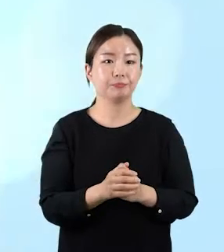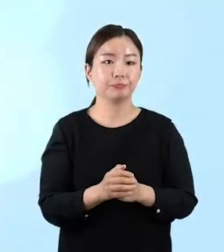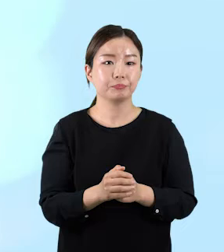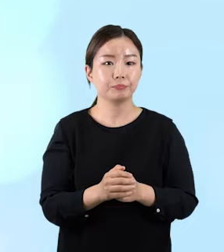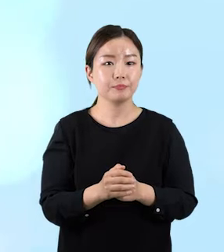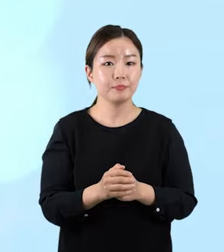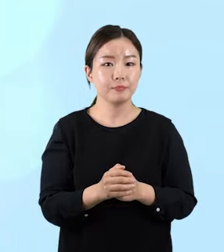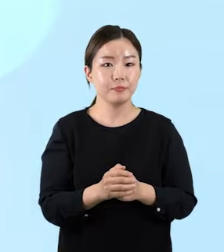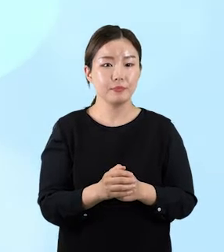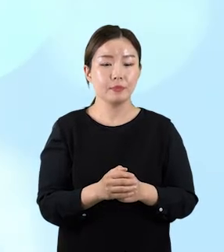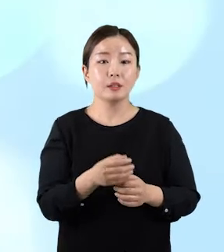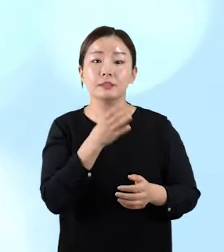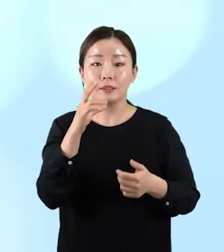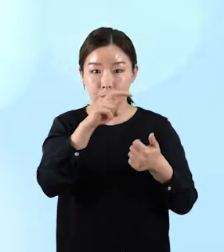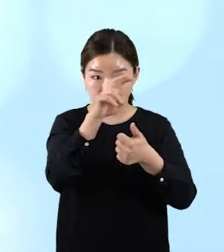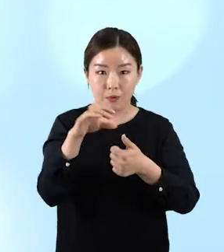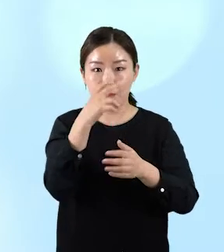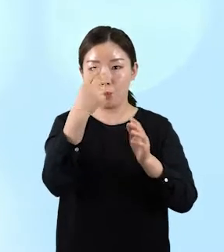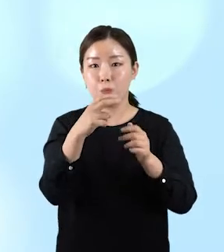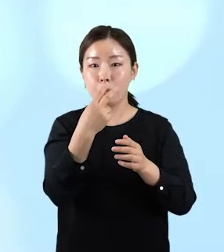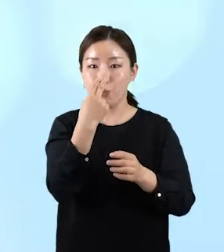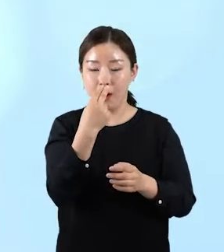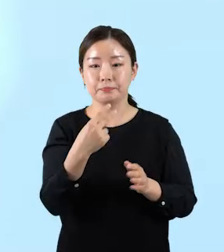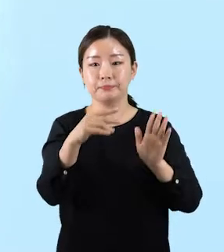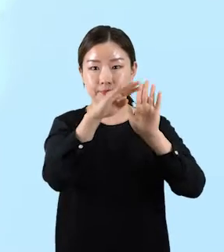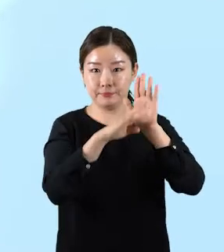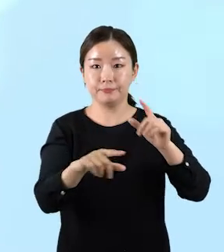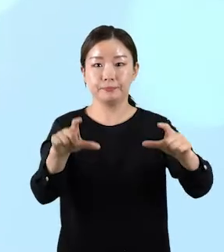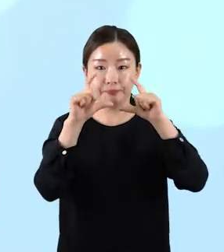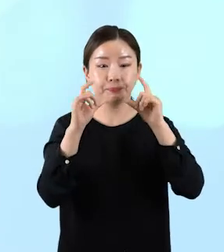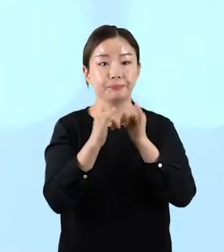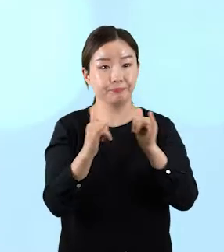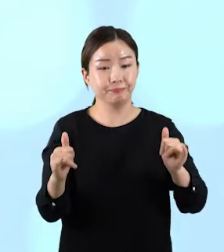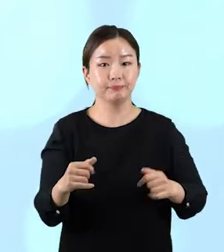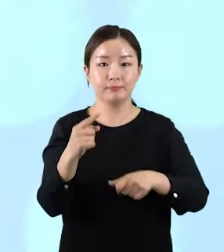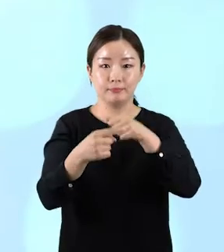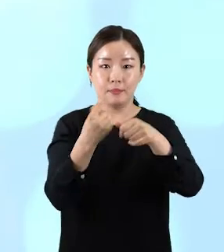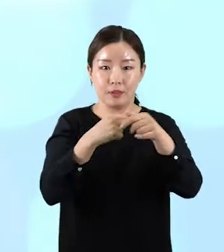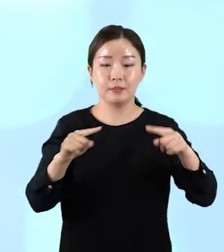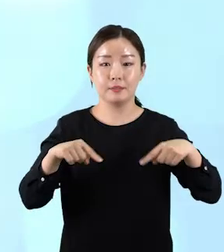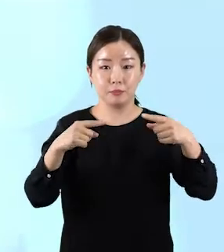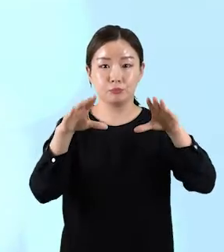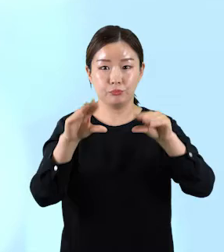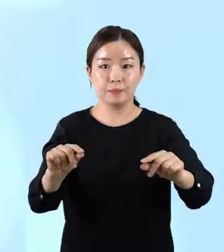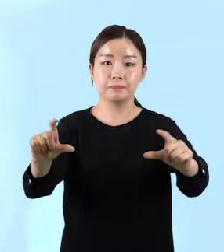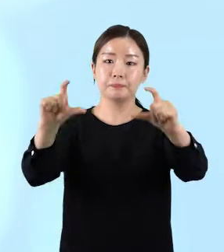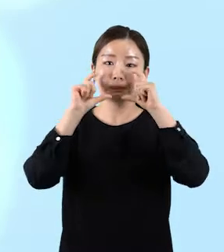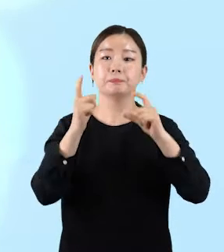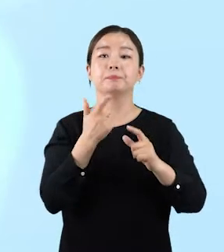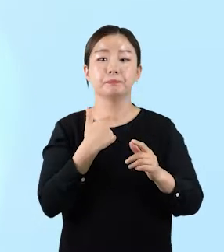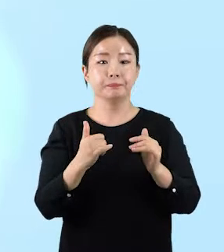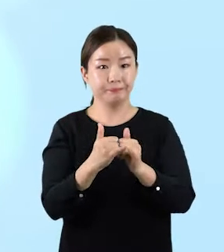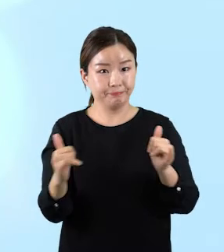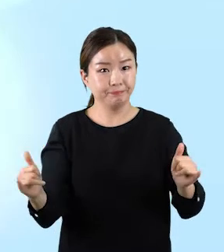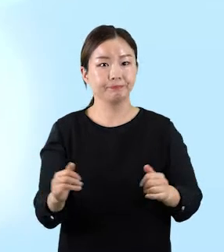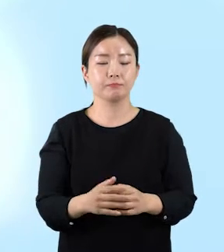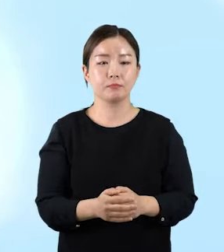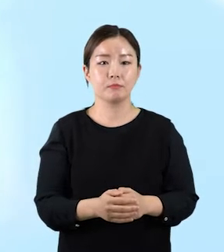자, 장기 요양보험에서 등급을 받은 자, 최근 1년 이내 참여 중단 조치를 받은